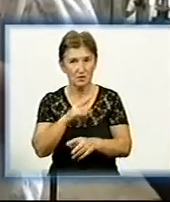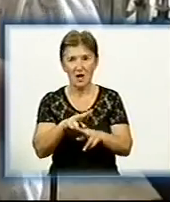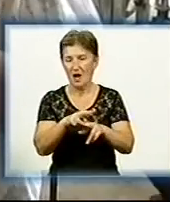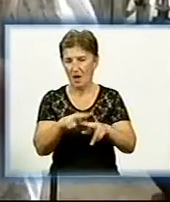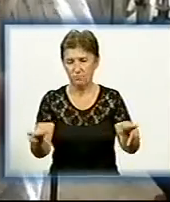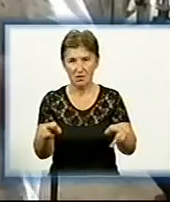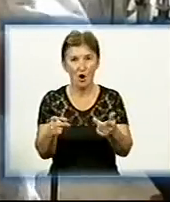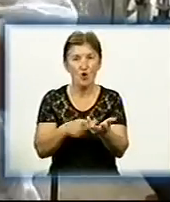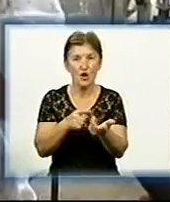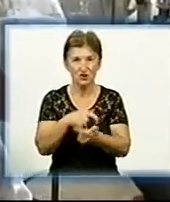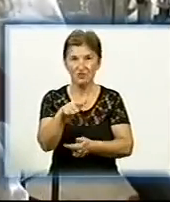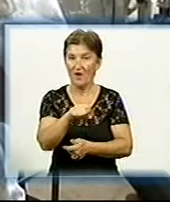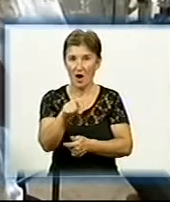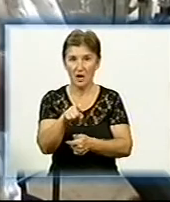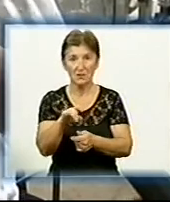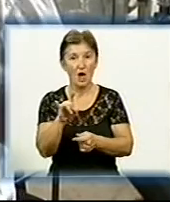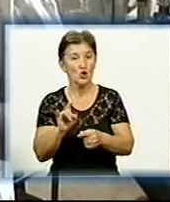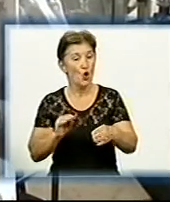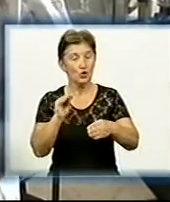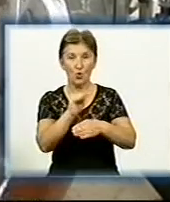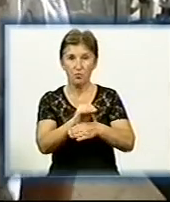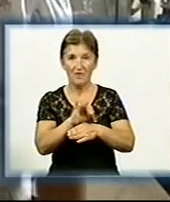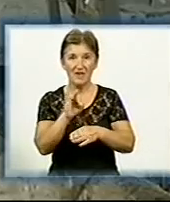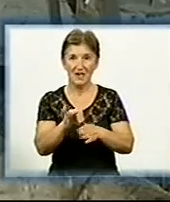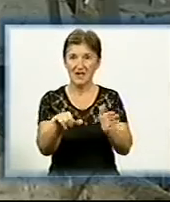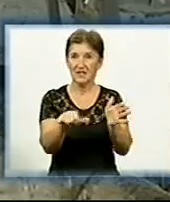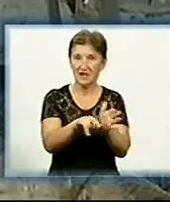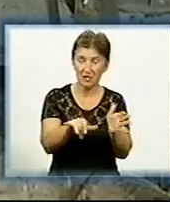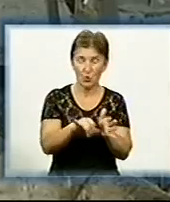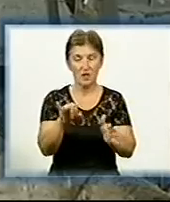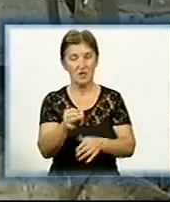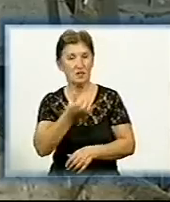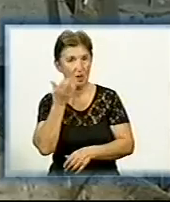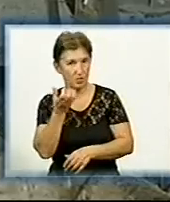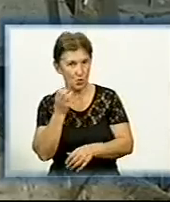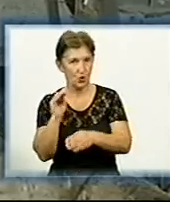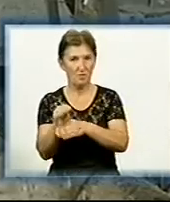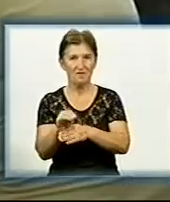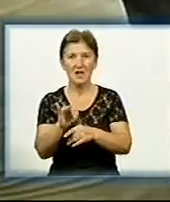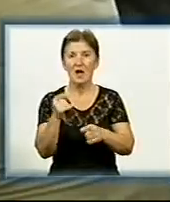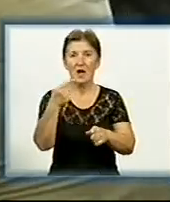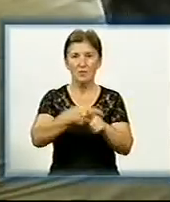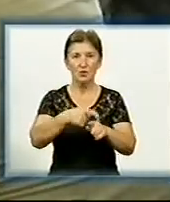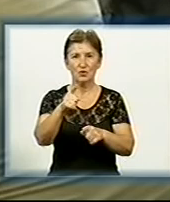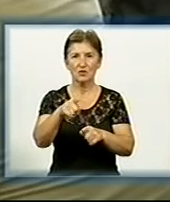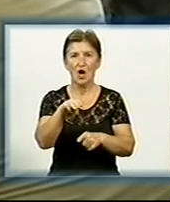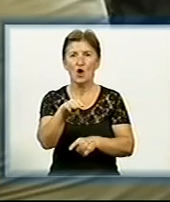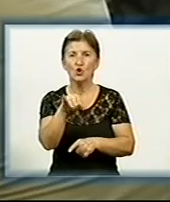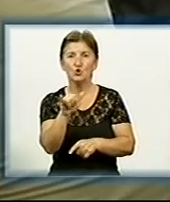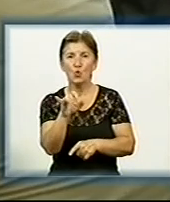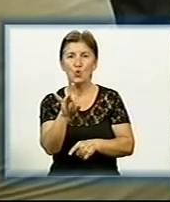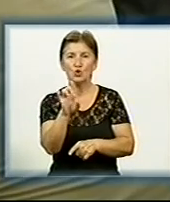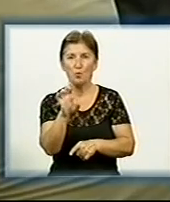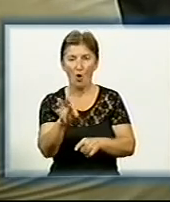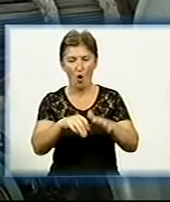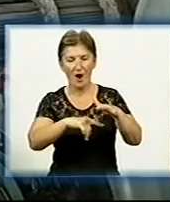газа, при этом не только тепло сделали, а еще и электроэнергию выработали. Крім цього, на підприємстві відремонтували турбогенератор. Проведені роботи – це